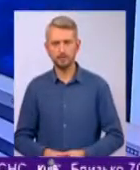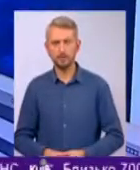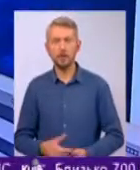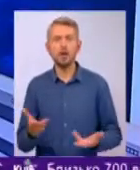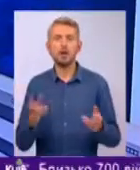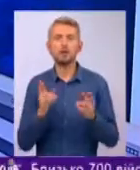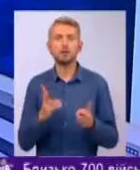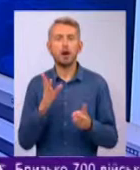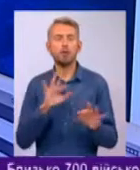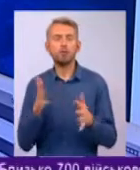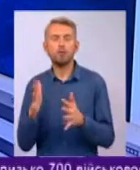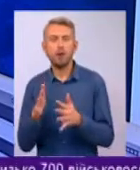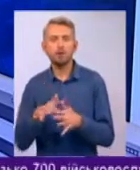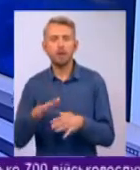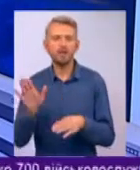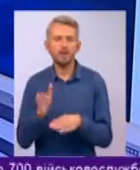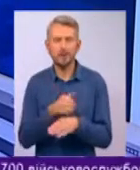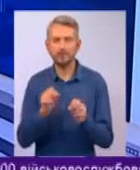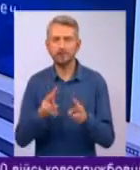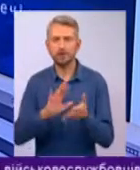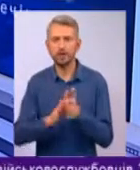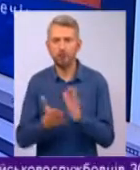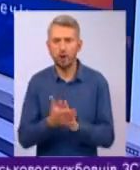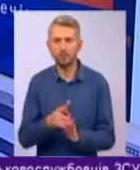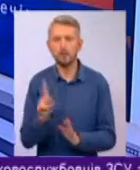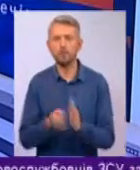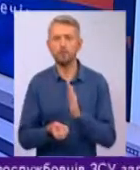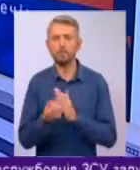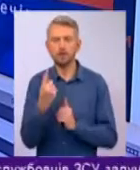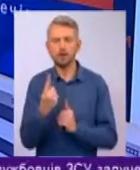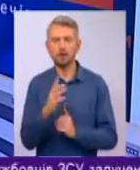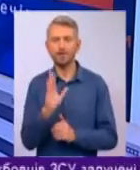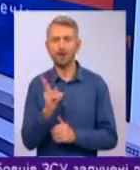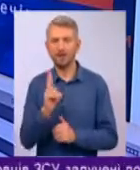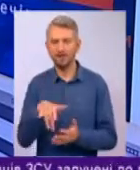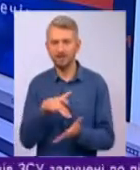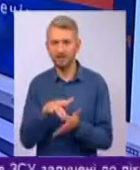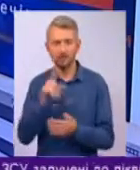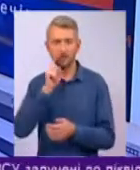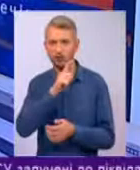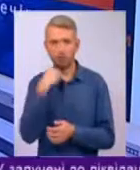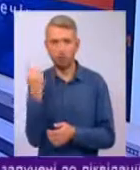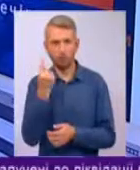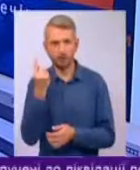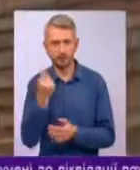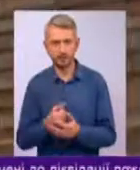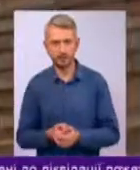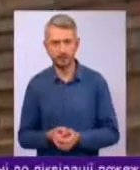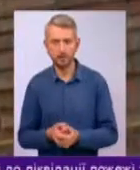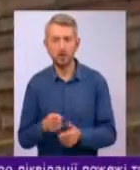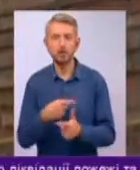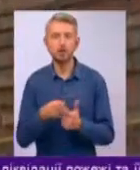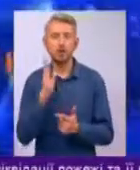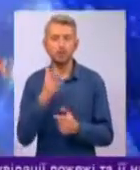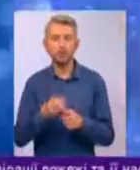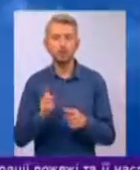Яким чином відбувається ліквідація надзвичайної ситуації, що виникла в Калинівці Вінницької області? Чи стане